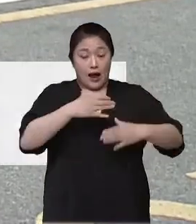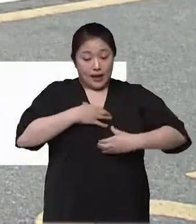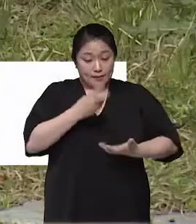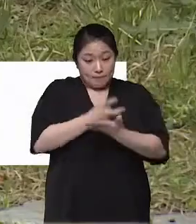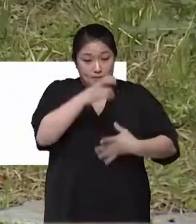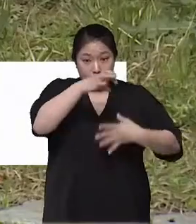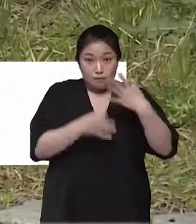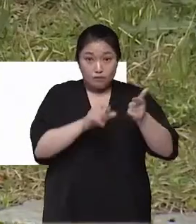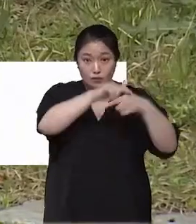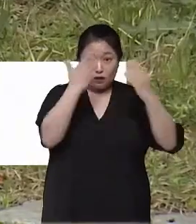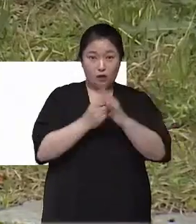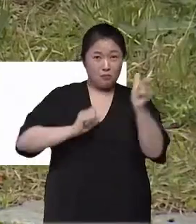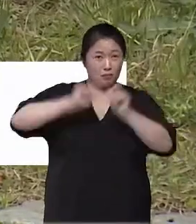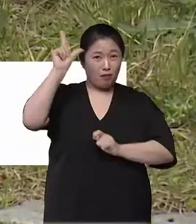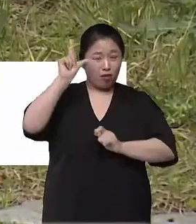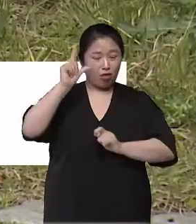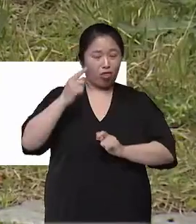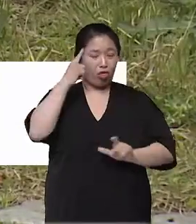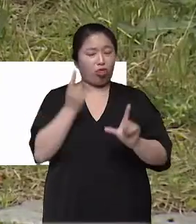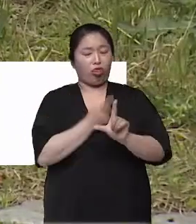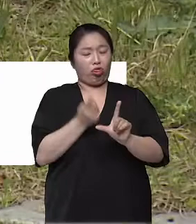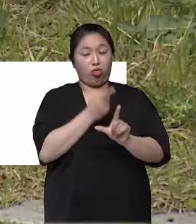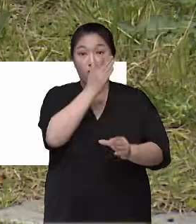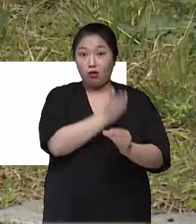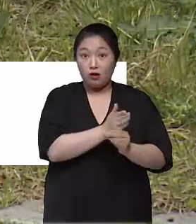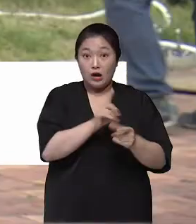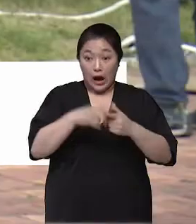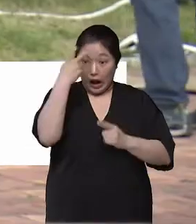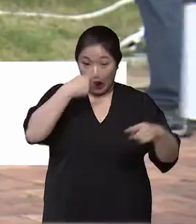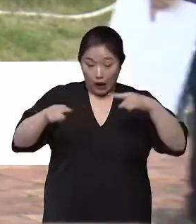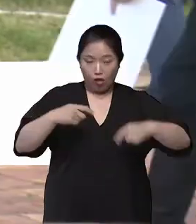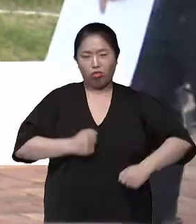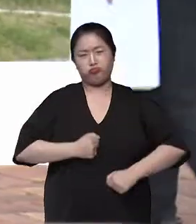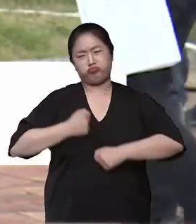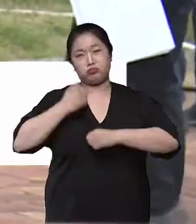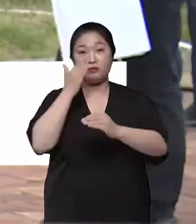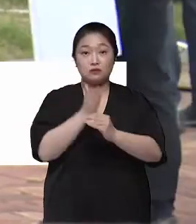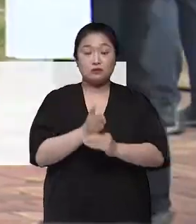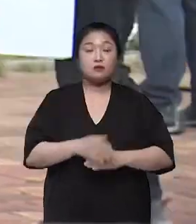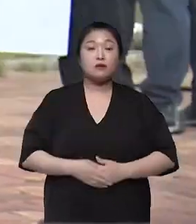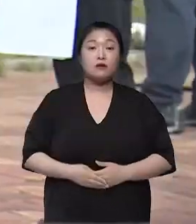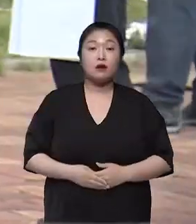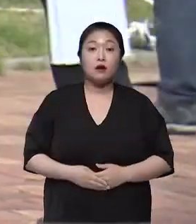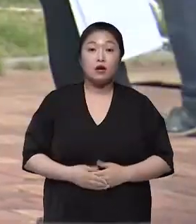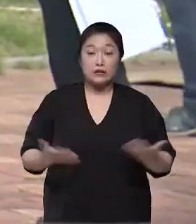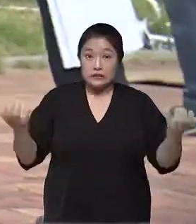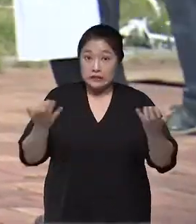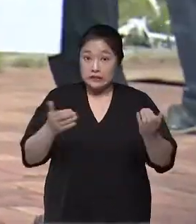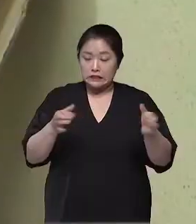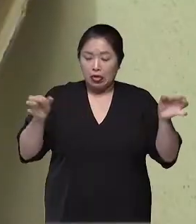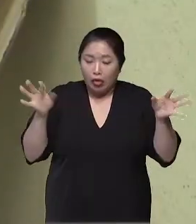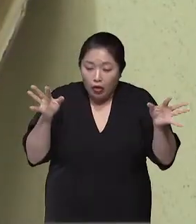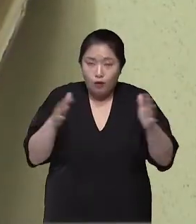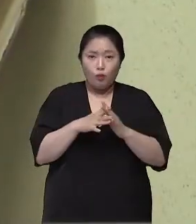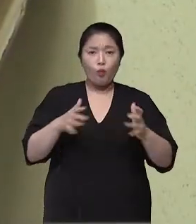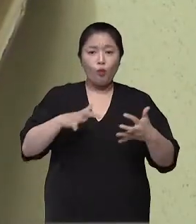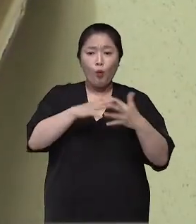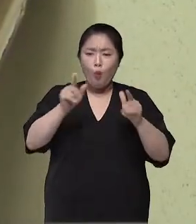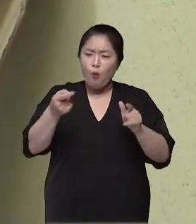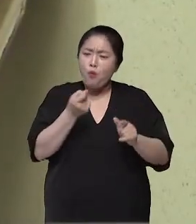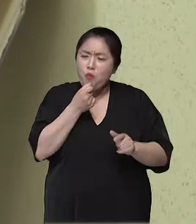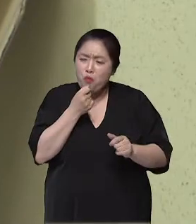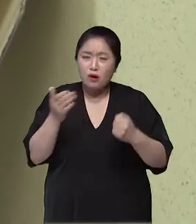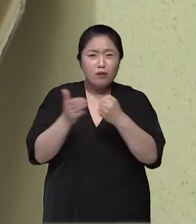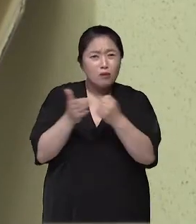안전 규정이 대부분 잘 지켜지지 않고 있지만 감독은 허술하기 만합니다 작업 기간이 짧고 공사 규모가